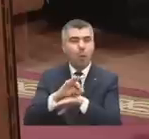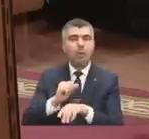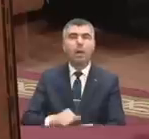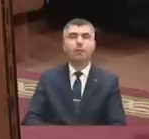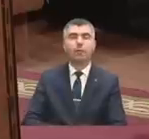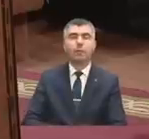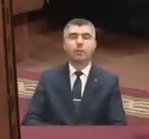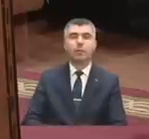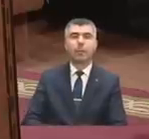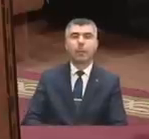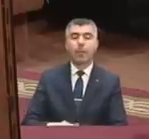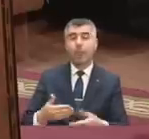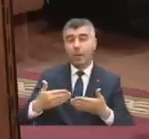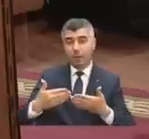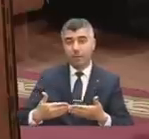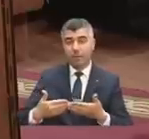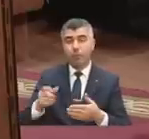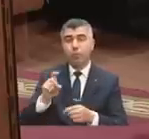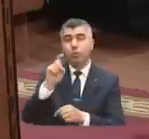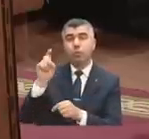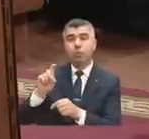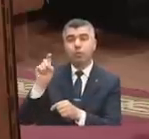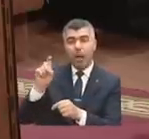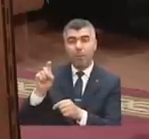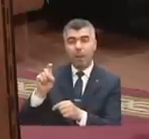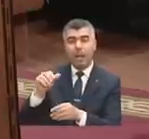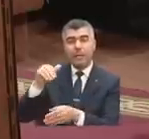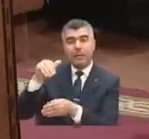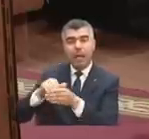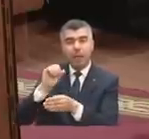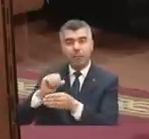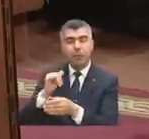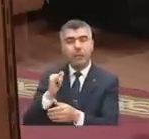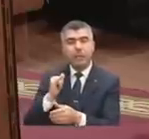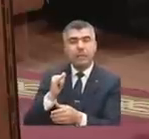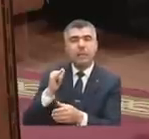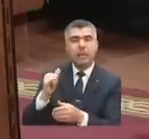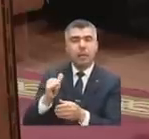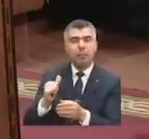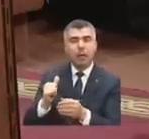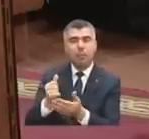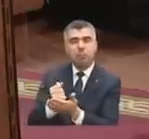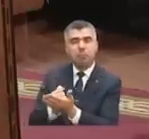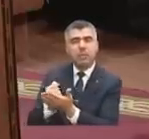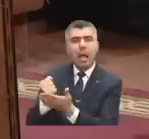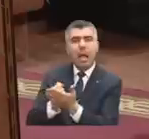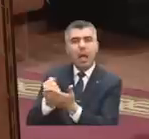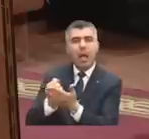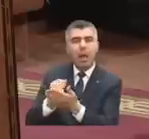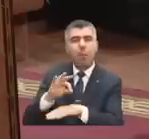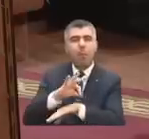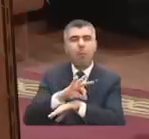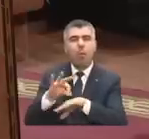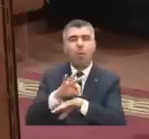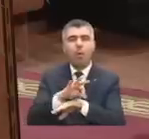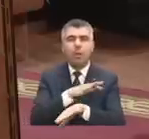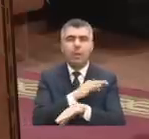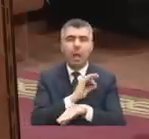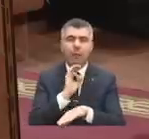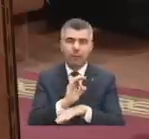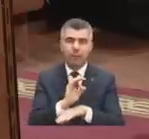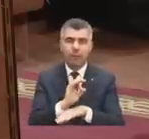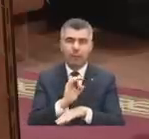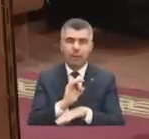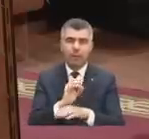وبهذه المناسبه فان جماعه الترابيه تعمل بشكل منتظم على فتح مباريات للتوظيف في التخصصات التي تعتبر